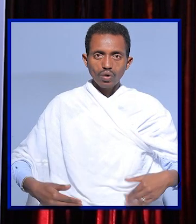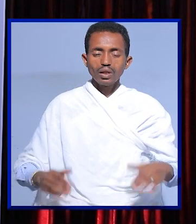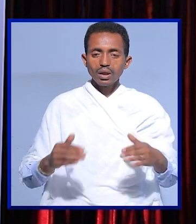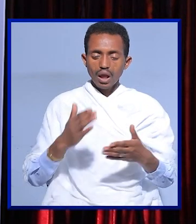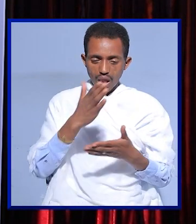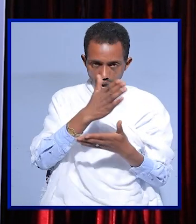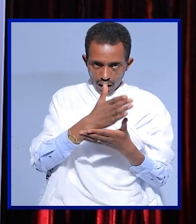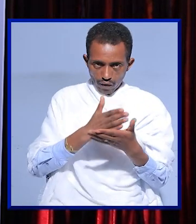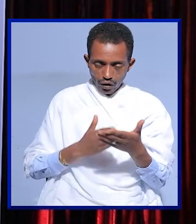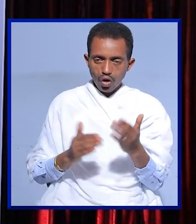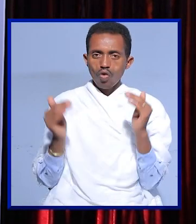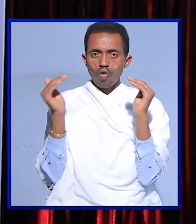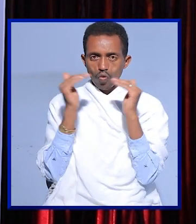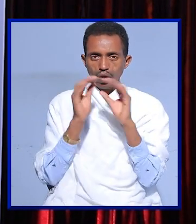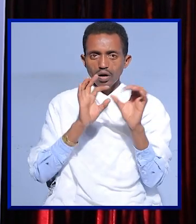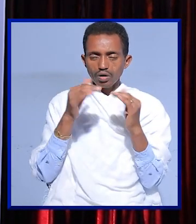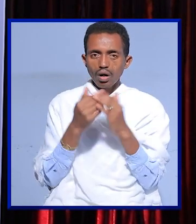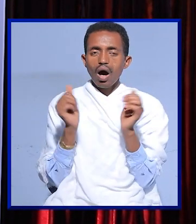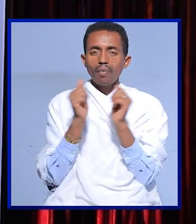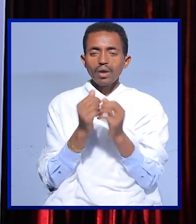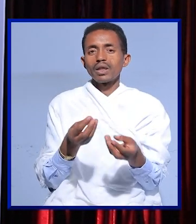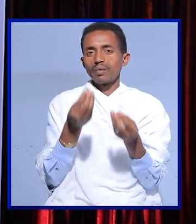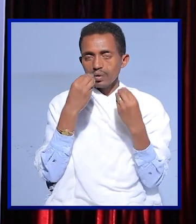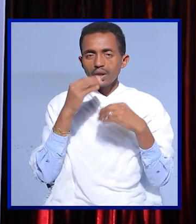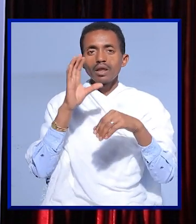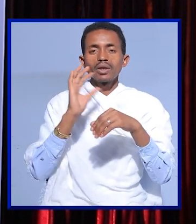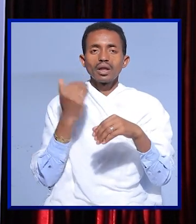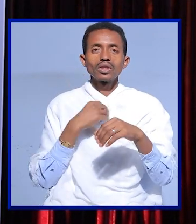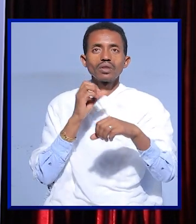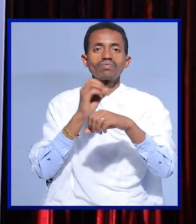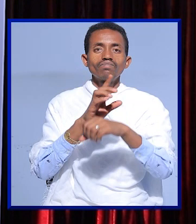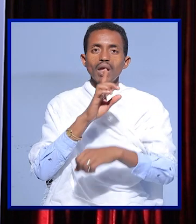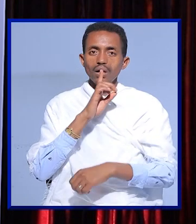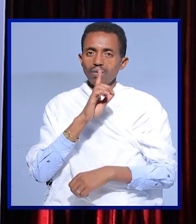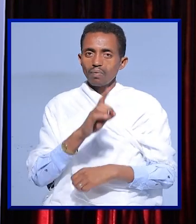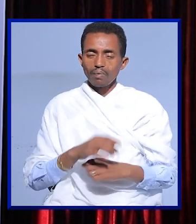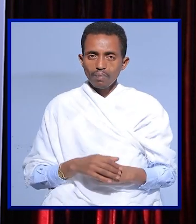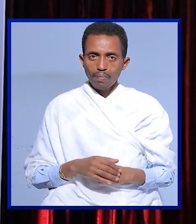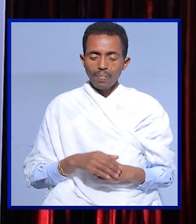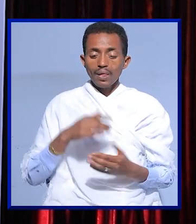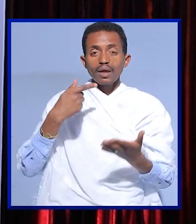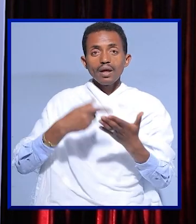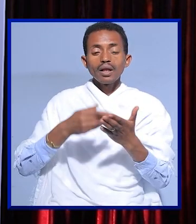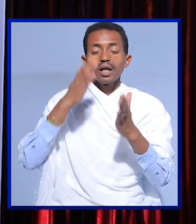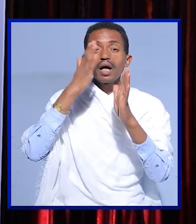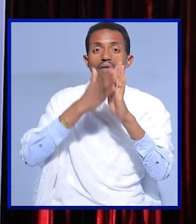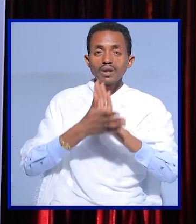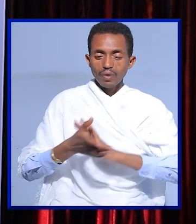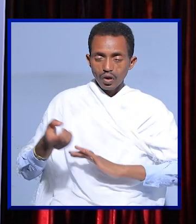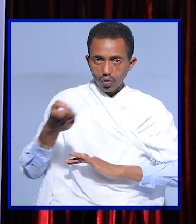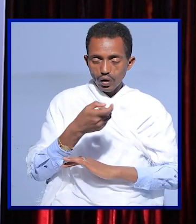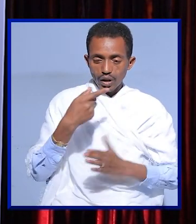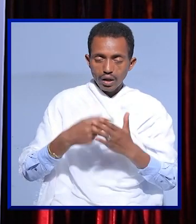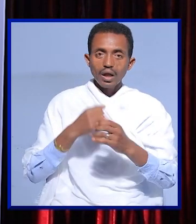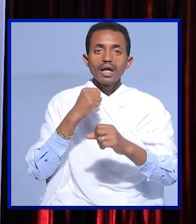ካፍለን ተካፍለን አብረን በልተን እንድንኖር የቤተክርስቲያኒቱ መልእክት ነው። ይህንን ያደረግን እንደሆነ